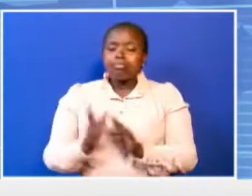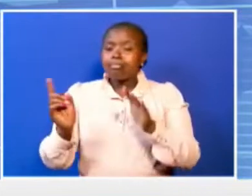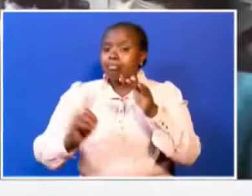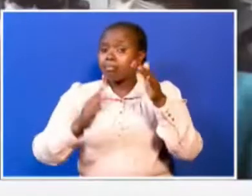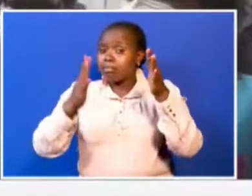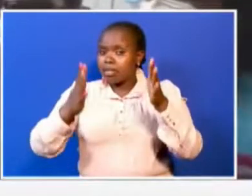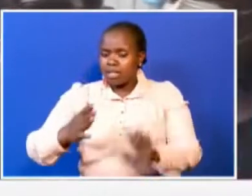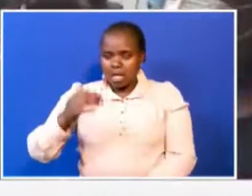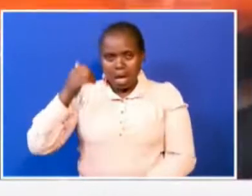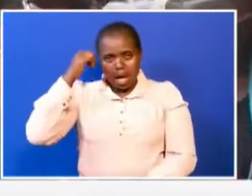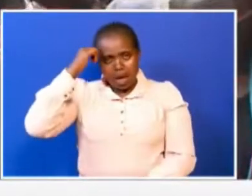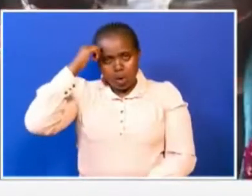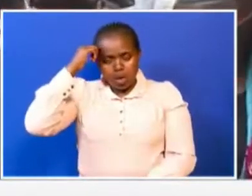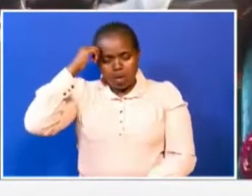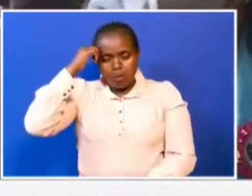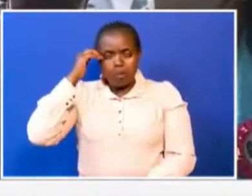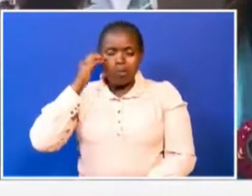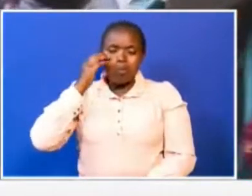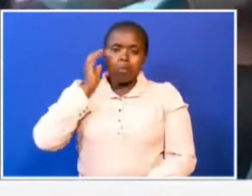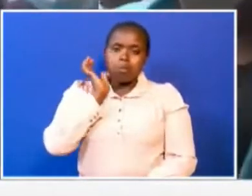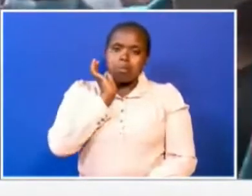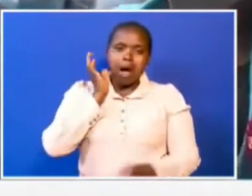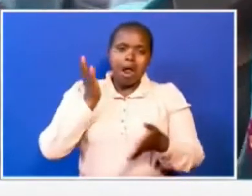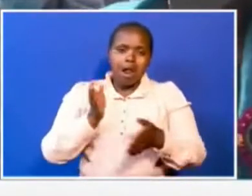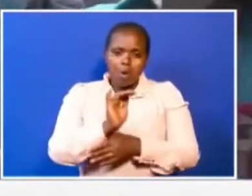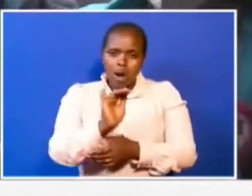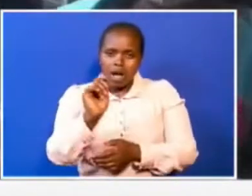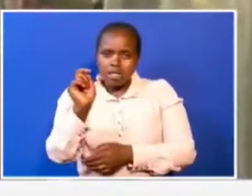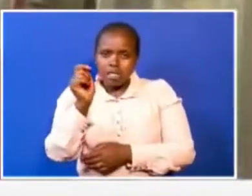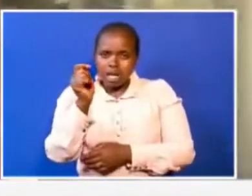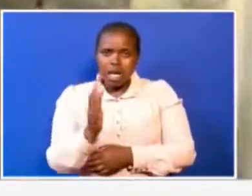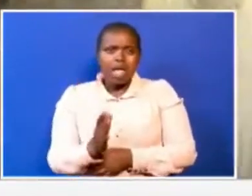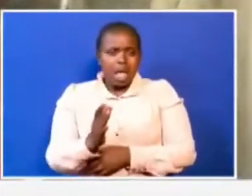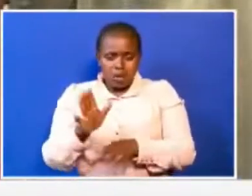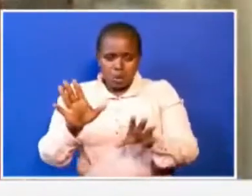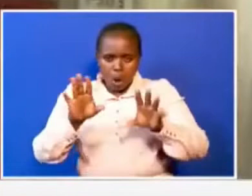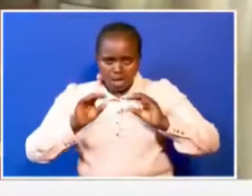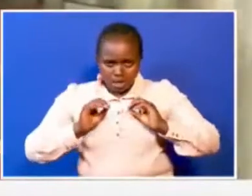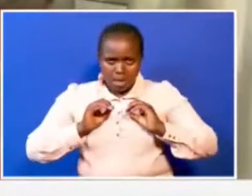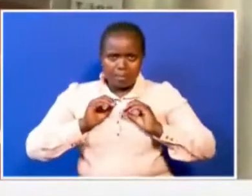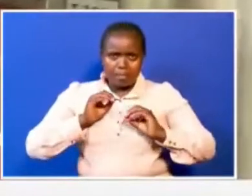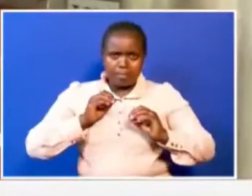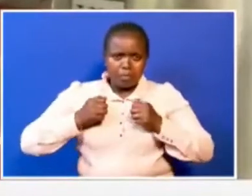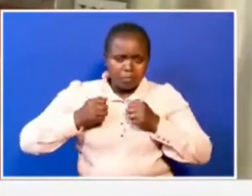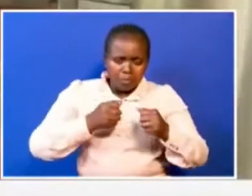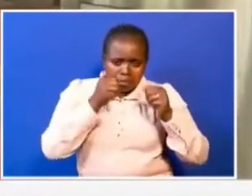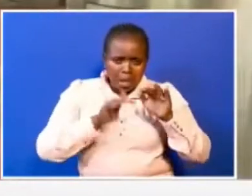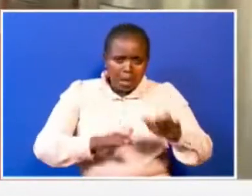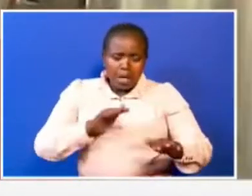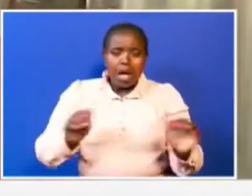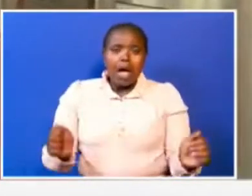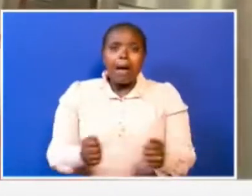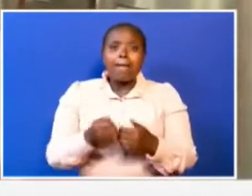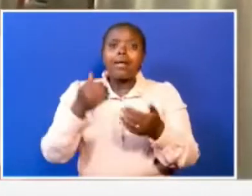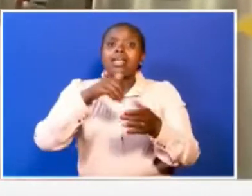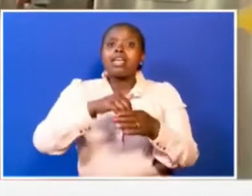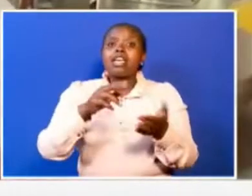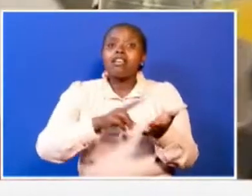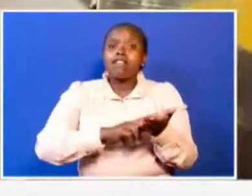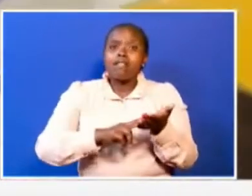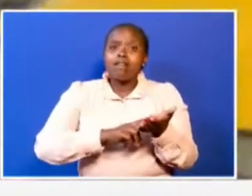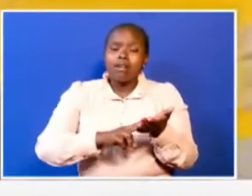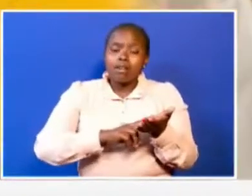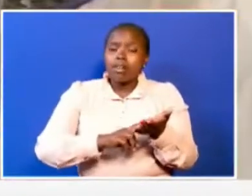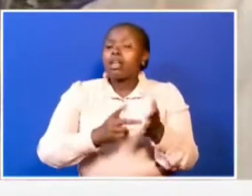Waziri wa Elimu Profesa George Magoha amewahimiza Wakenya kuyakumbatia masomo ya kiufundi yanayopeanwa kwenye vyuo anuwai ili